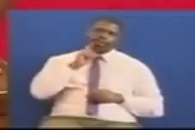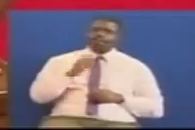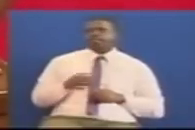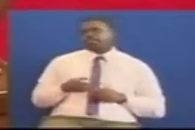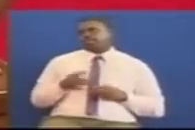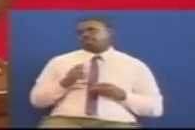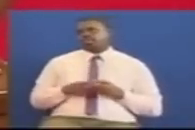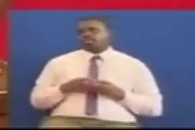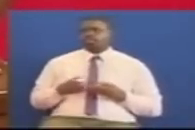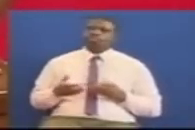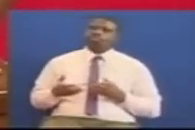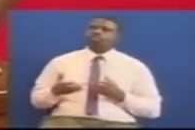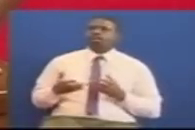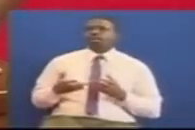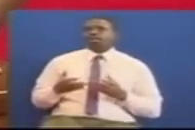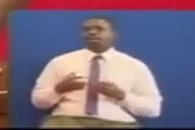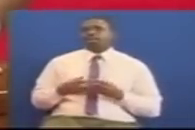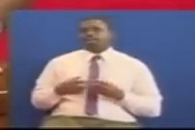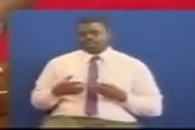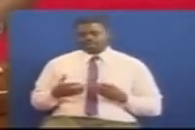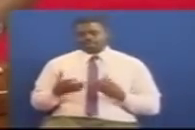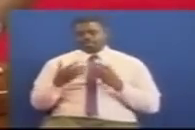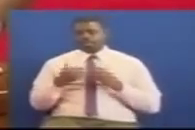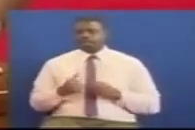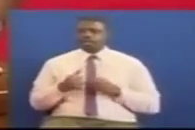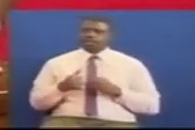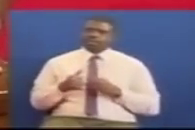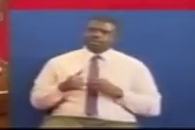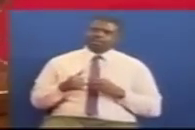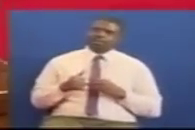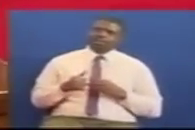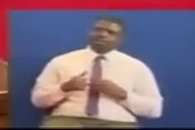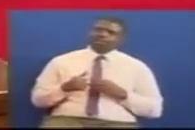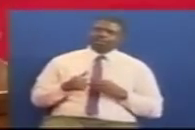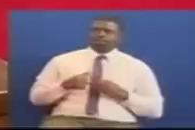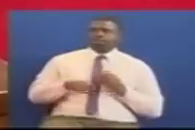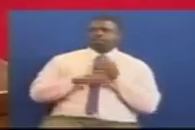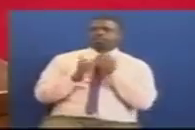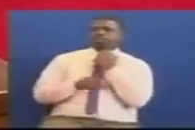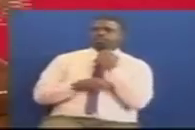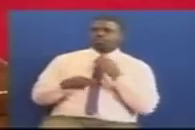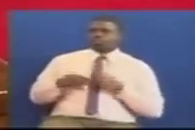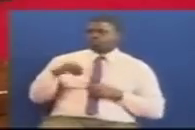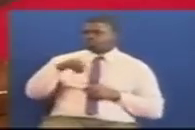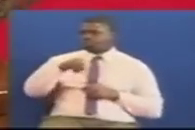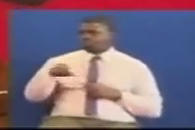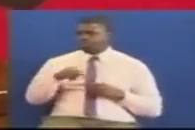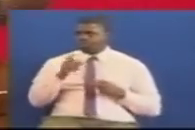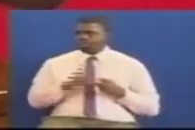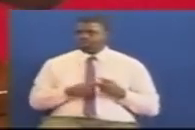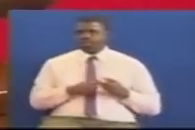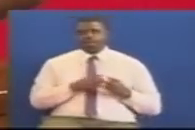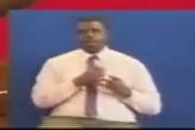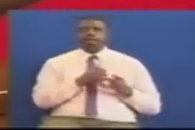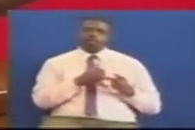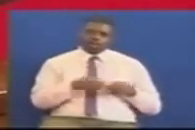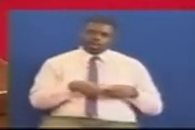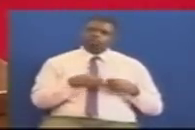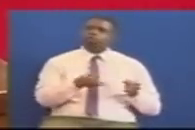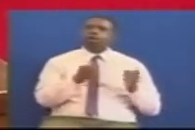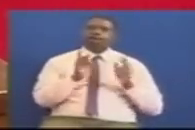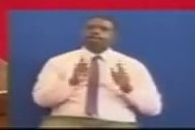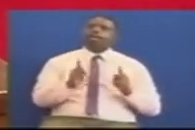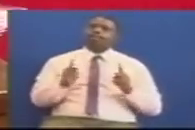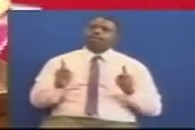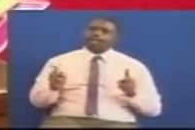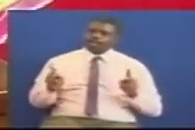na mahitaji ya ujauzito, iwe ni udongo au chakula chochote kile, wanaletewa kama kawaida. Asante sana